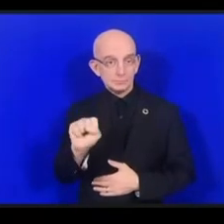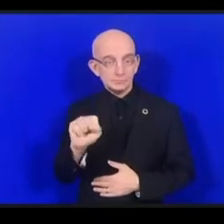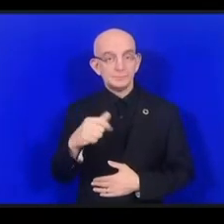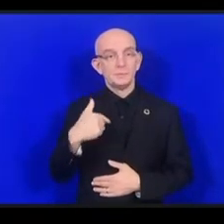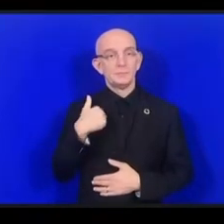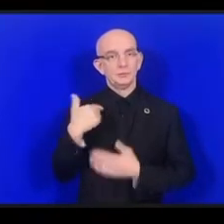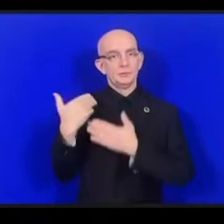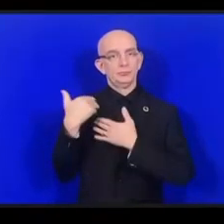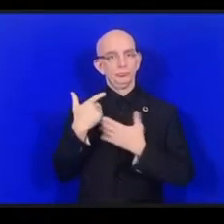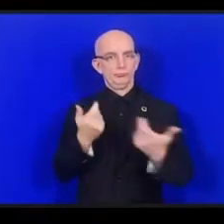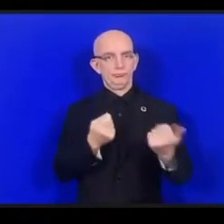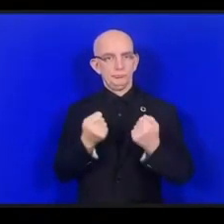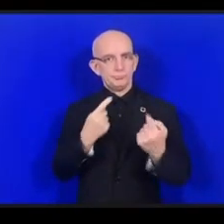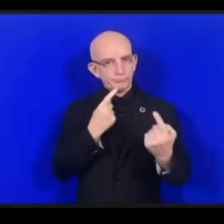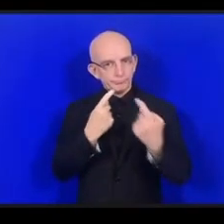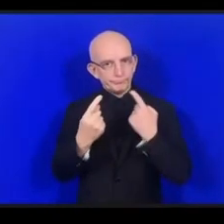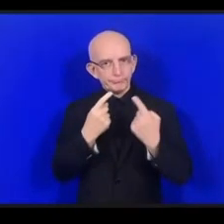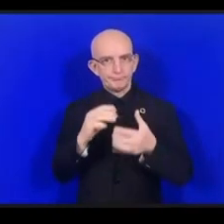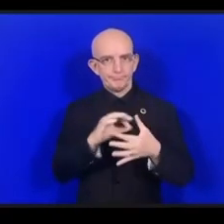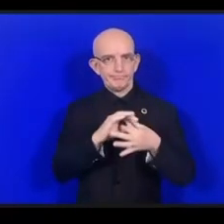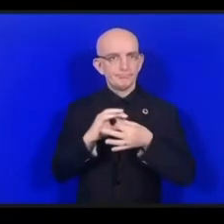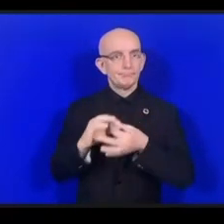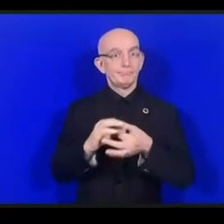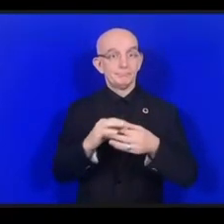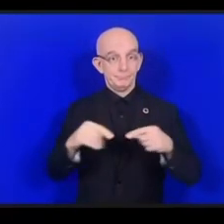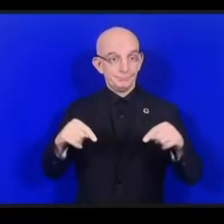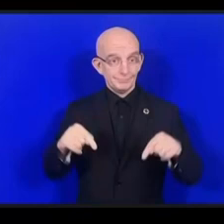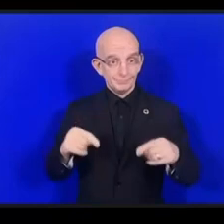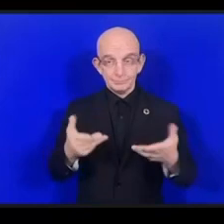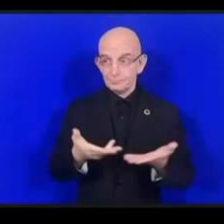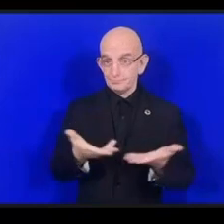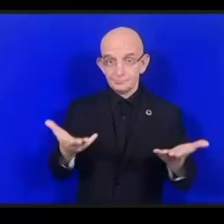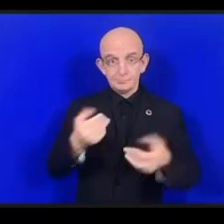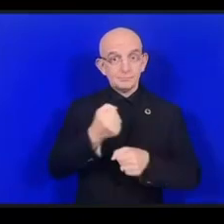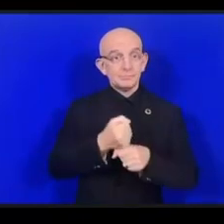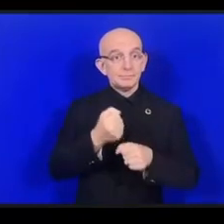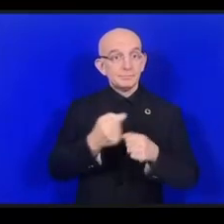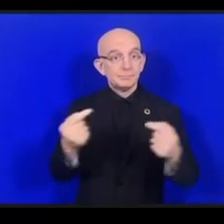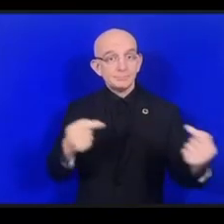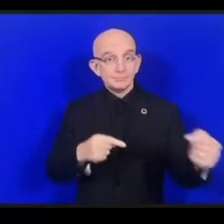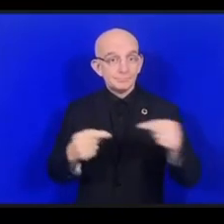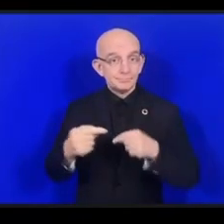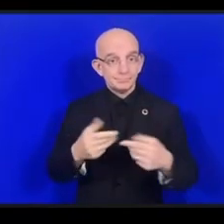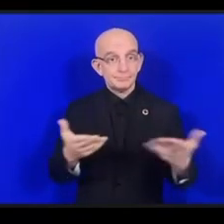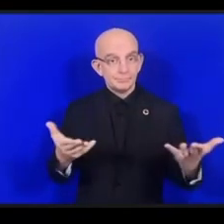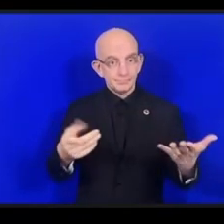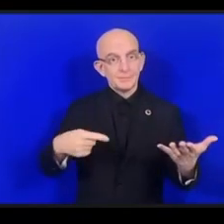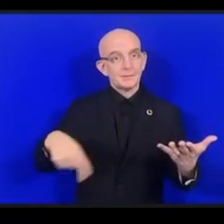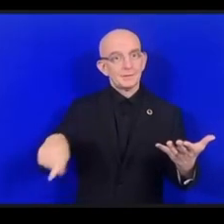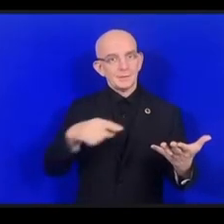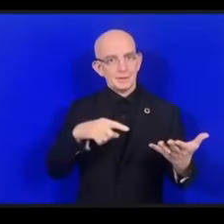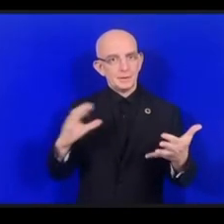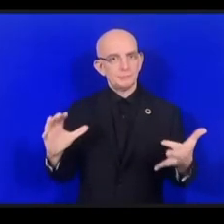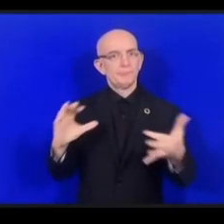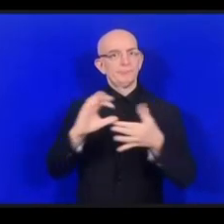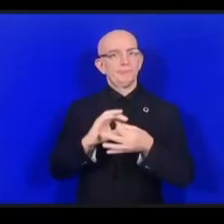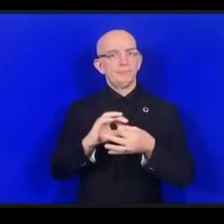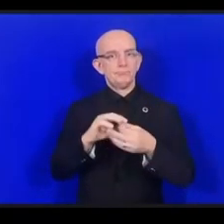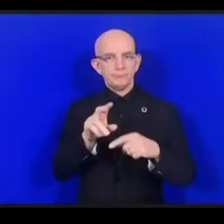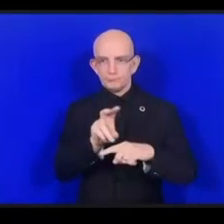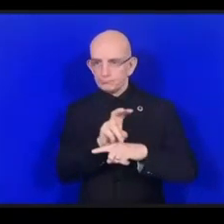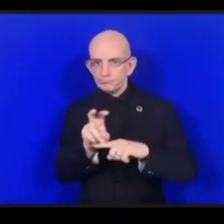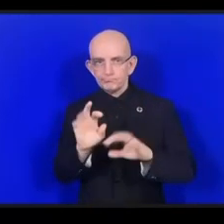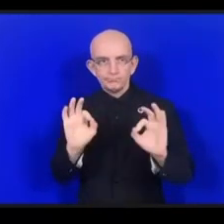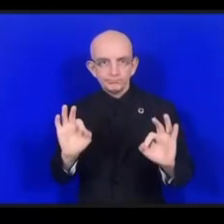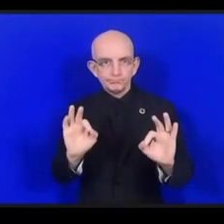动态联盟的会议。我跟我的同事呢，今天下午一起主持。首